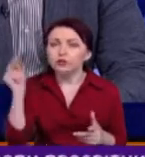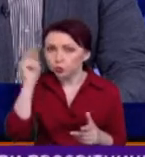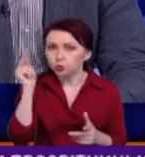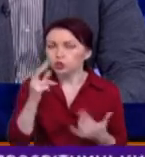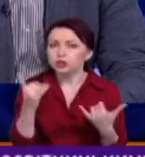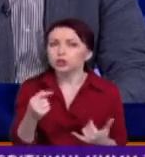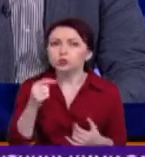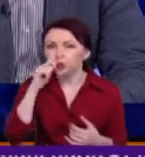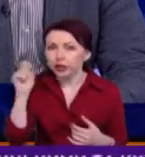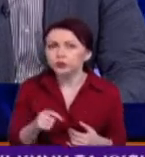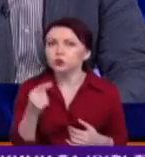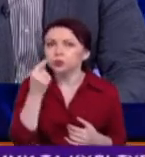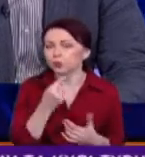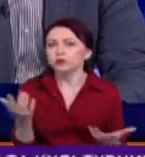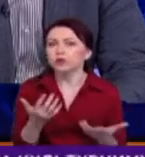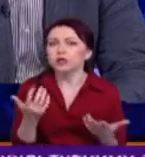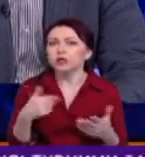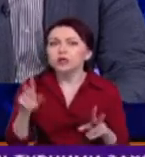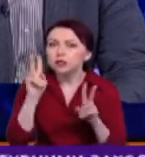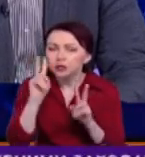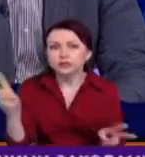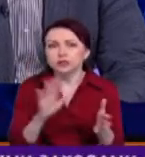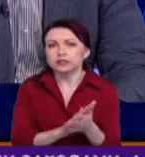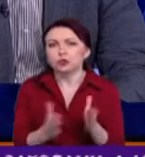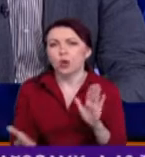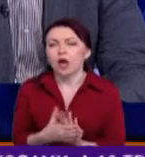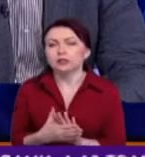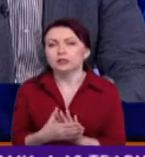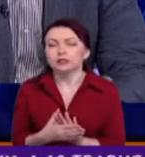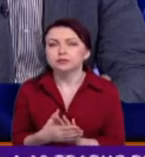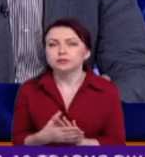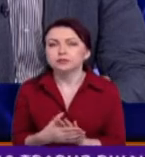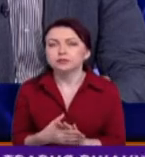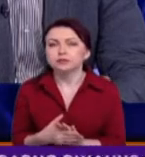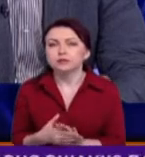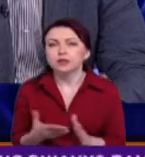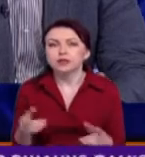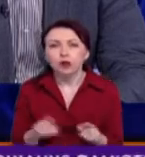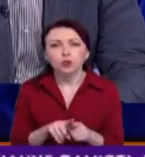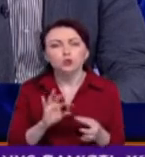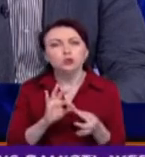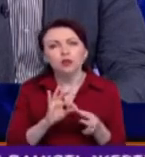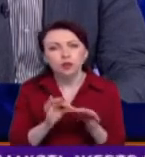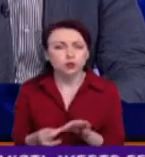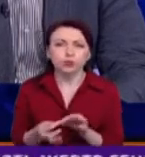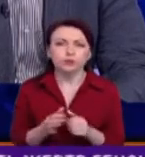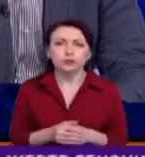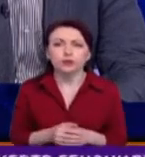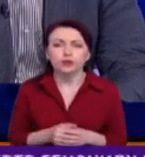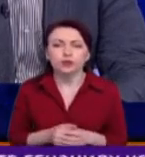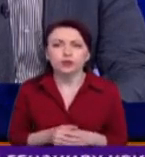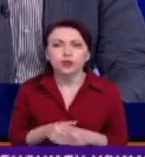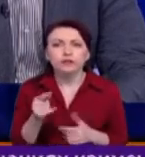мову. Він не володіє ситуацією такою складною. Він зараз